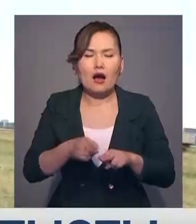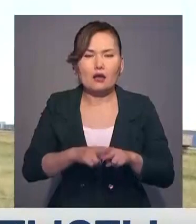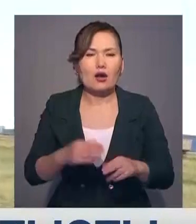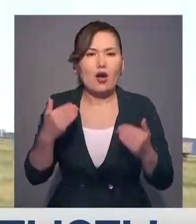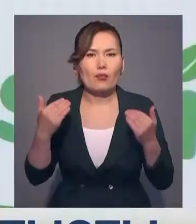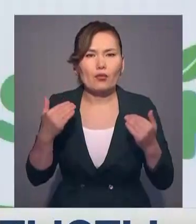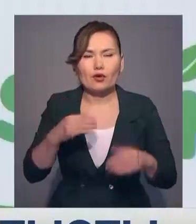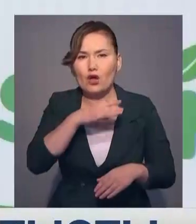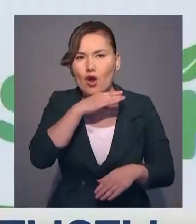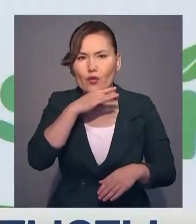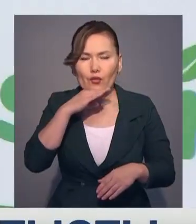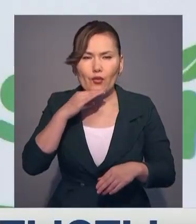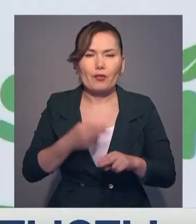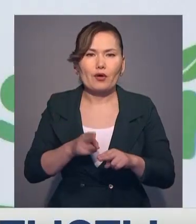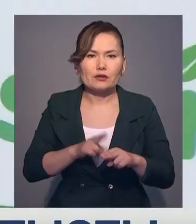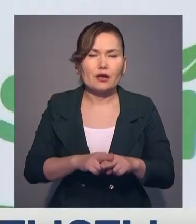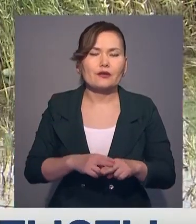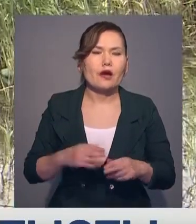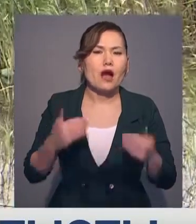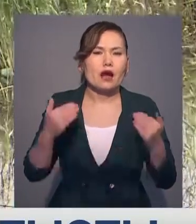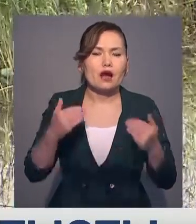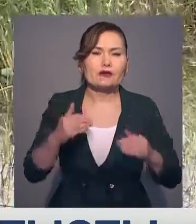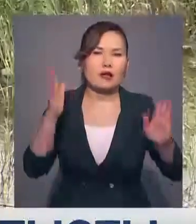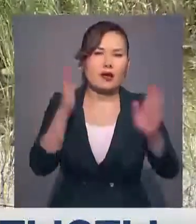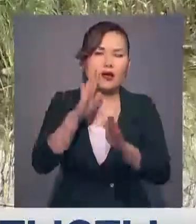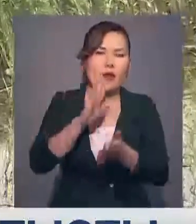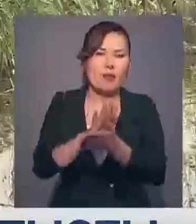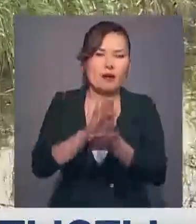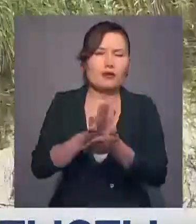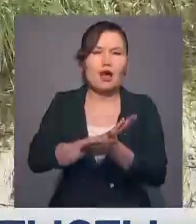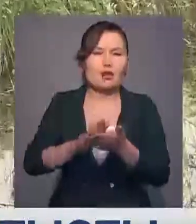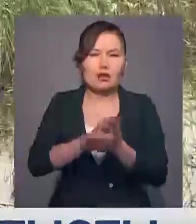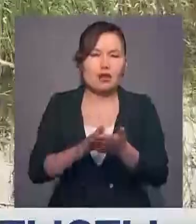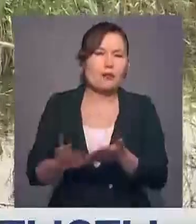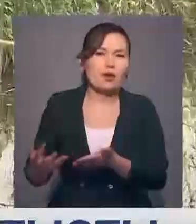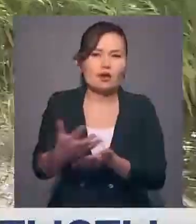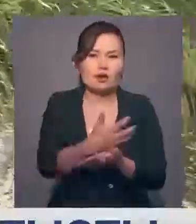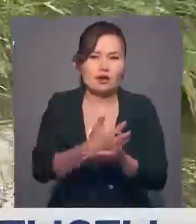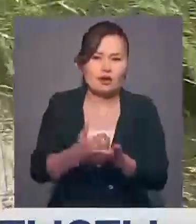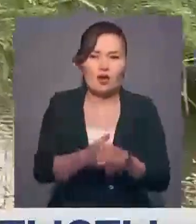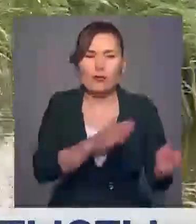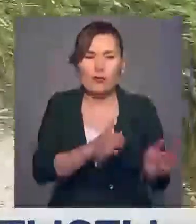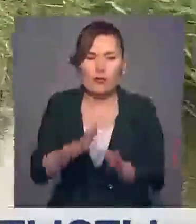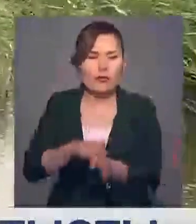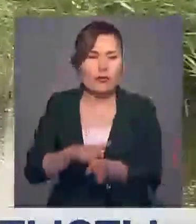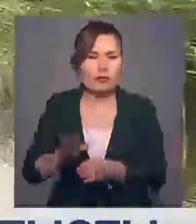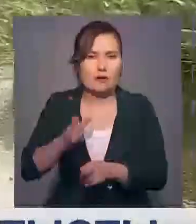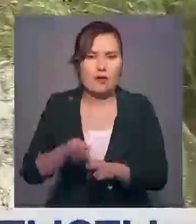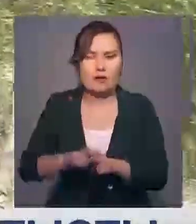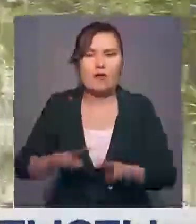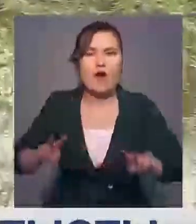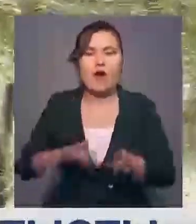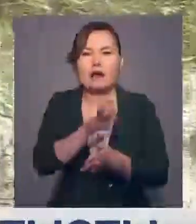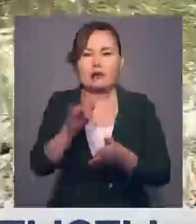бүгінде қарасы қалын. Бірақ олар дем алмайды. Шашылып жатқан қоқыстан сиқы қашқан өлкеге әр кіргізбек. Мақсаты бір